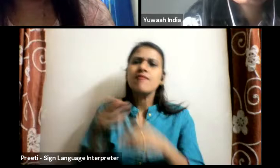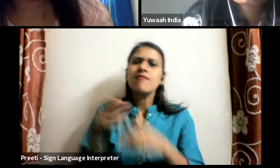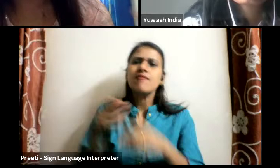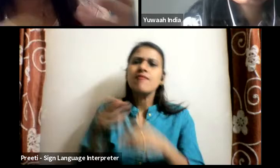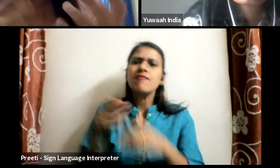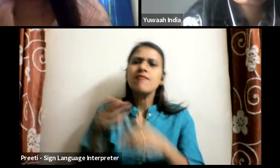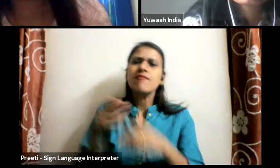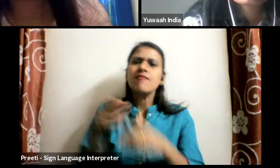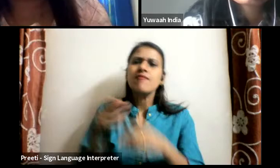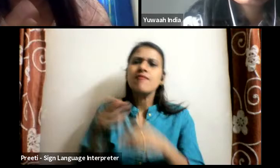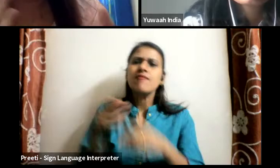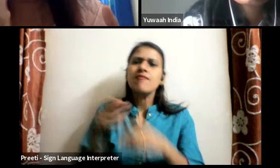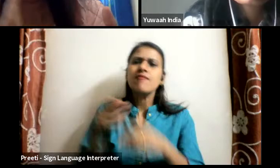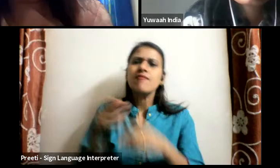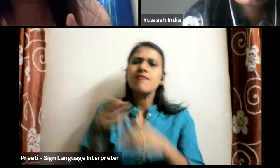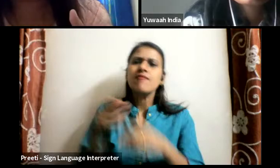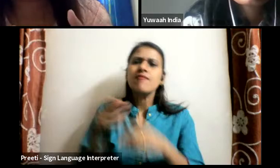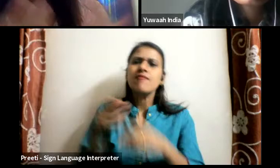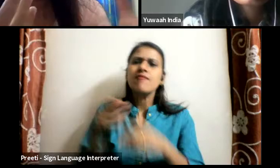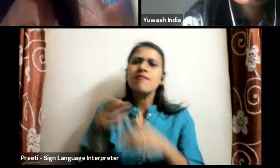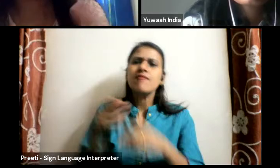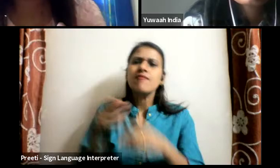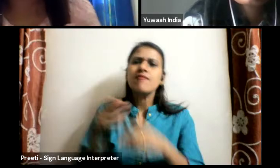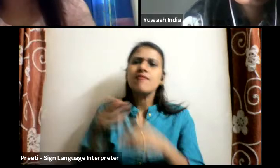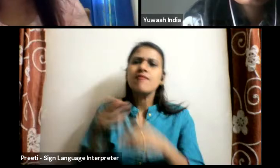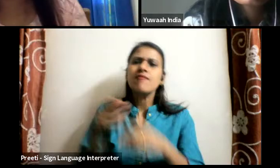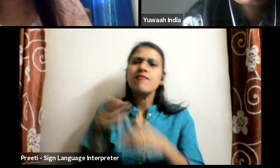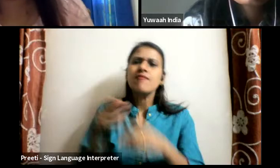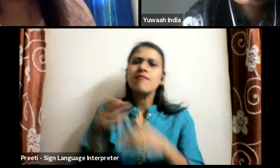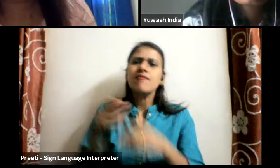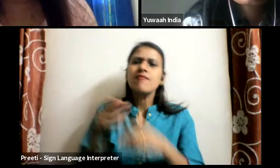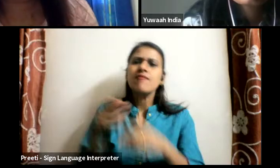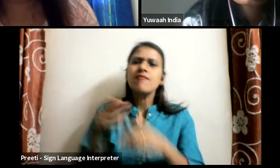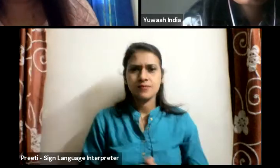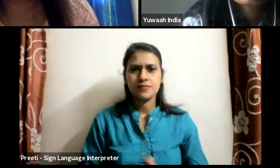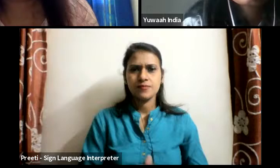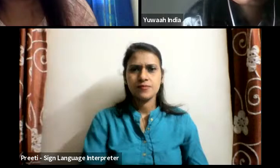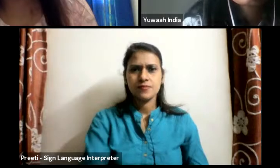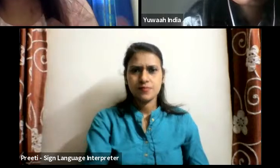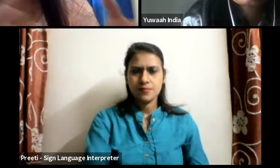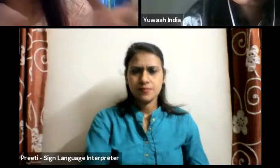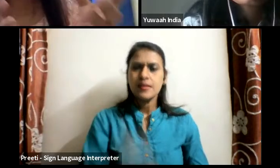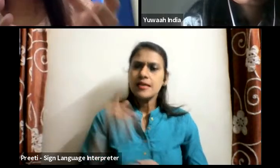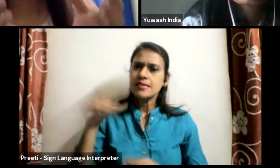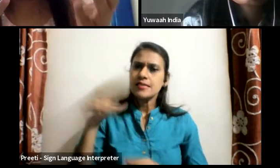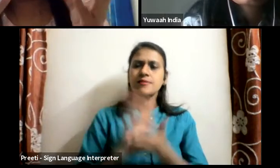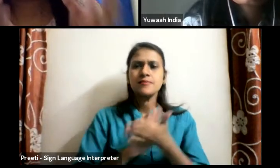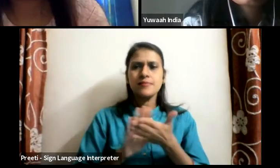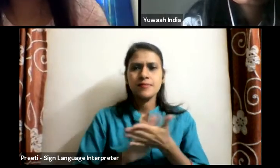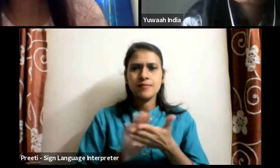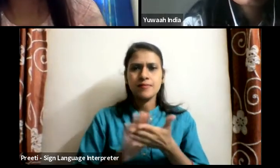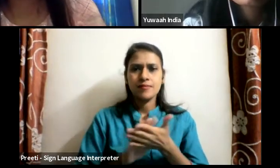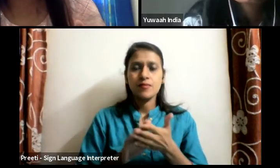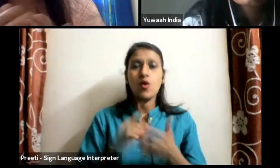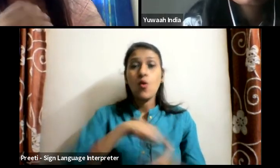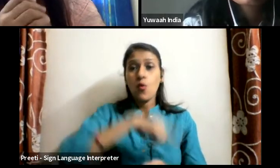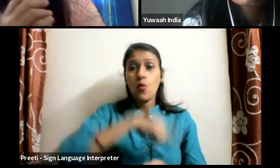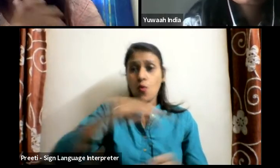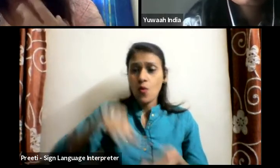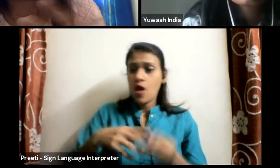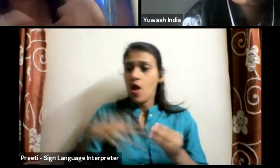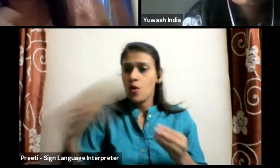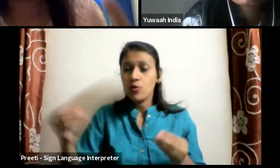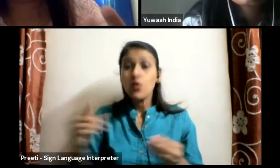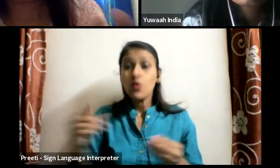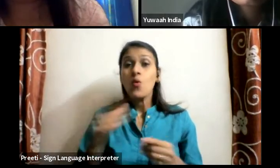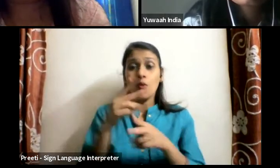रहे हैं। बट सपोजिंग हम अपना बर्तन नहीं धो रहे, हम खाना खाने के बाद बर्तन बाहर रख रहे हैं, तो जो जो केयर गिवर है उसको